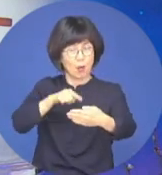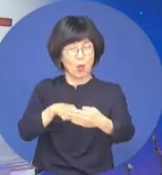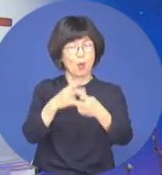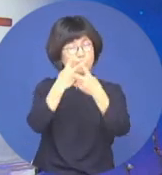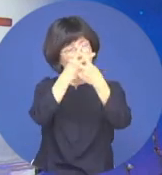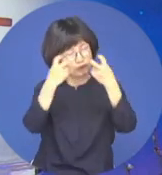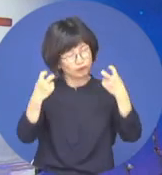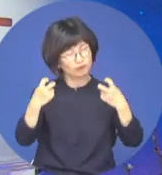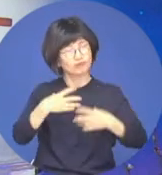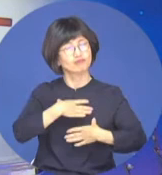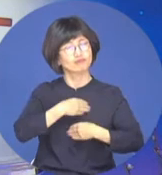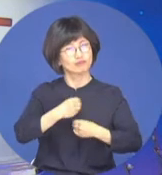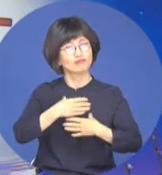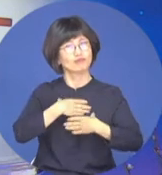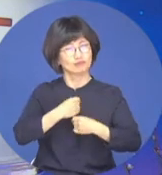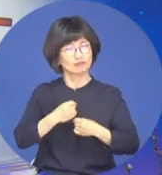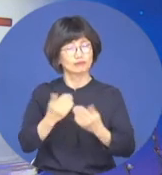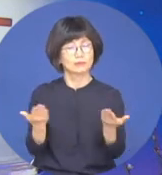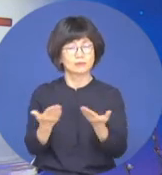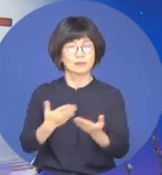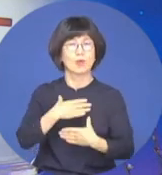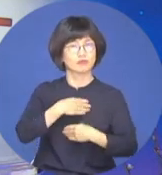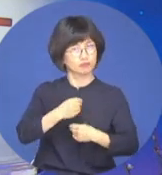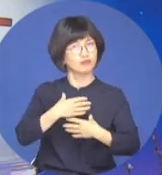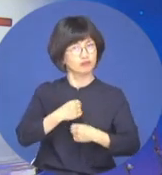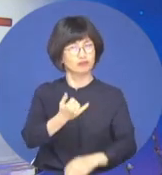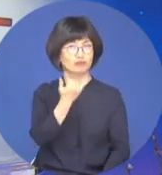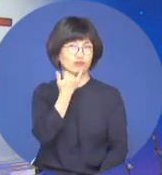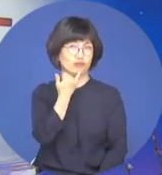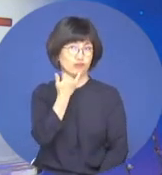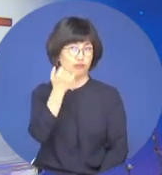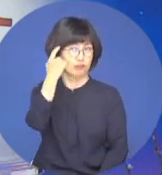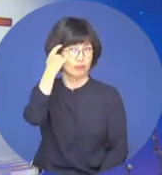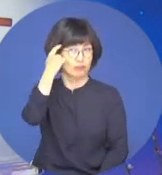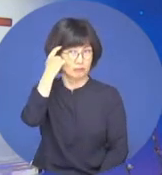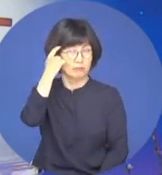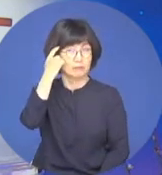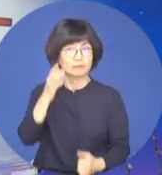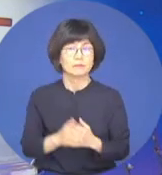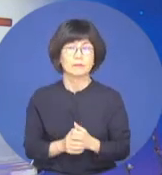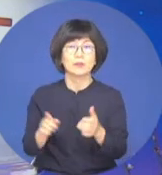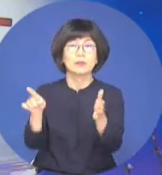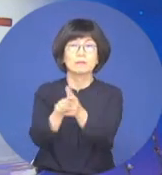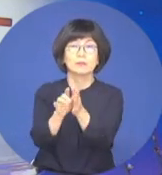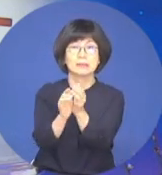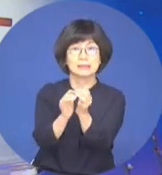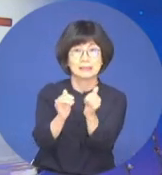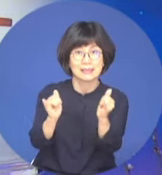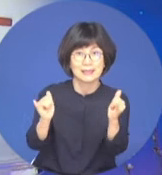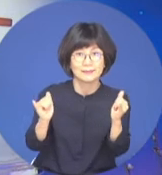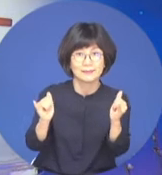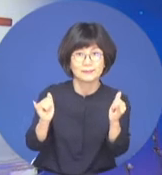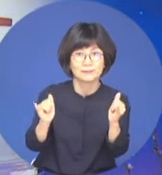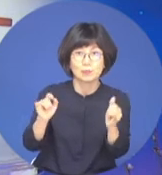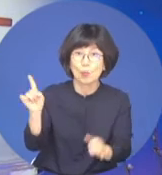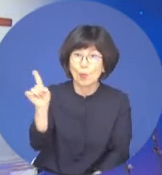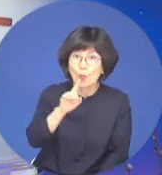있고 또 일할 때 일할 수가 있는 것입니다. 여러분 믿음의 사람은 무엇으로